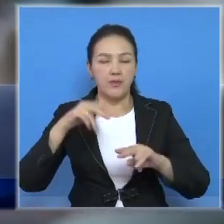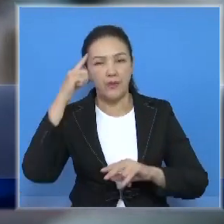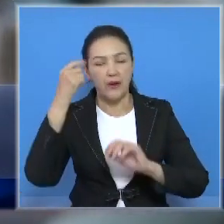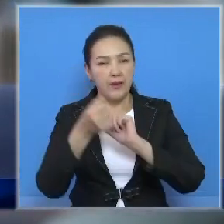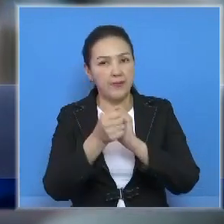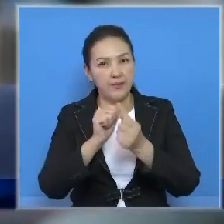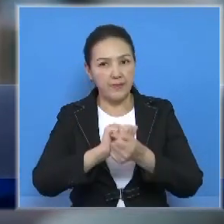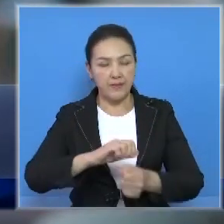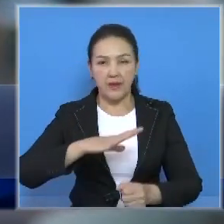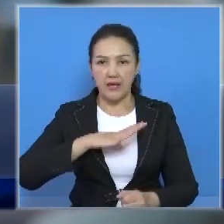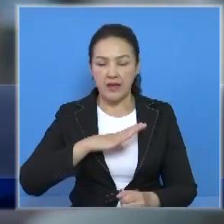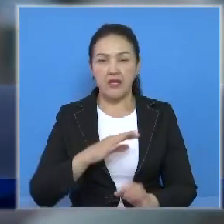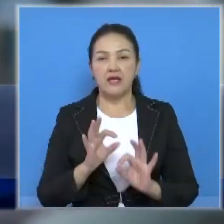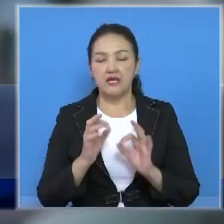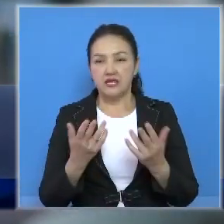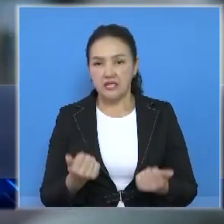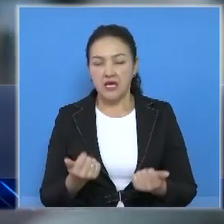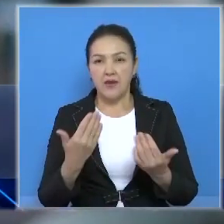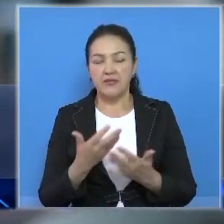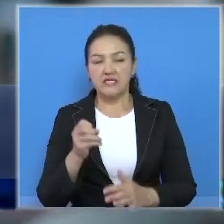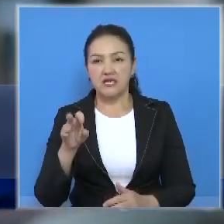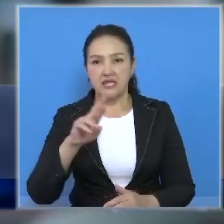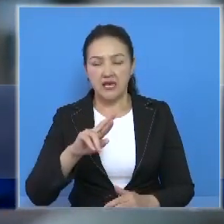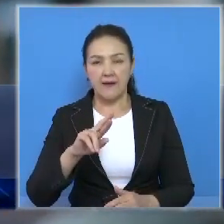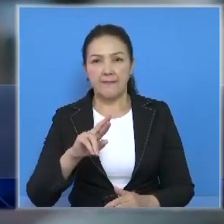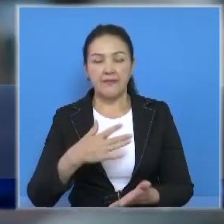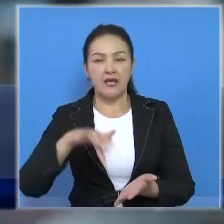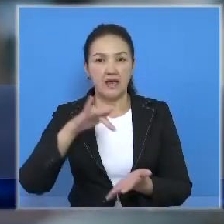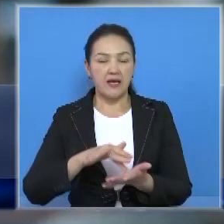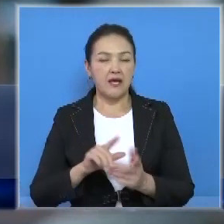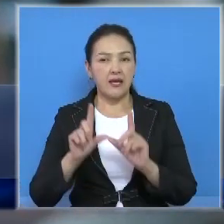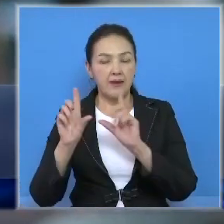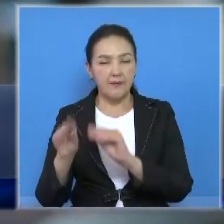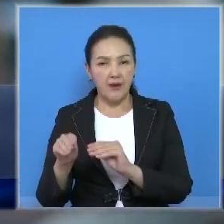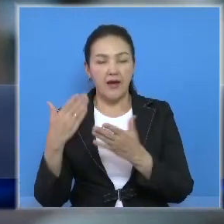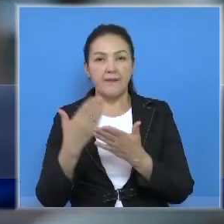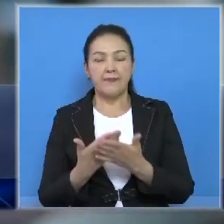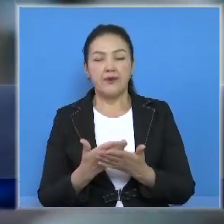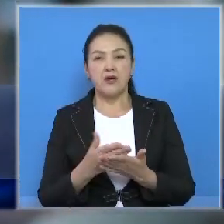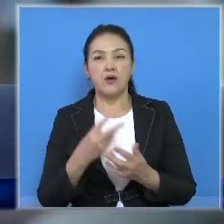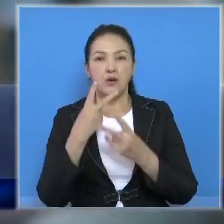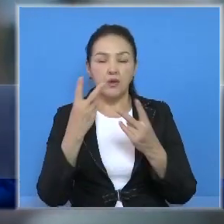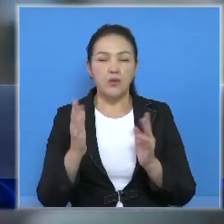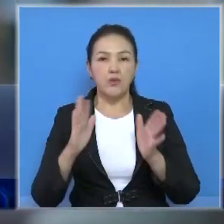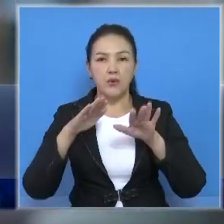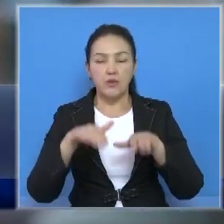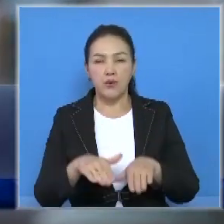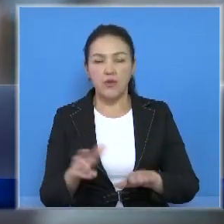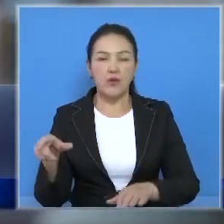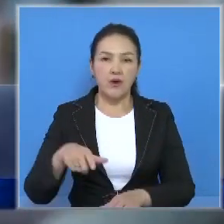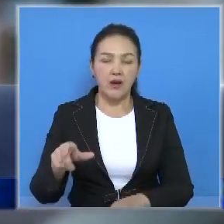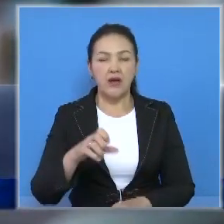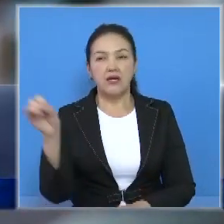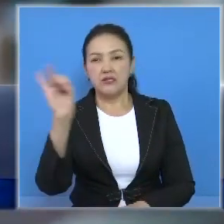бара жатырмыз. Шын мәнісінде бүгін міне Сакария қаласына келіп, бұндағы Сапанжа көлін тамашалап, бұның